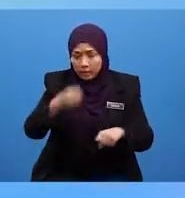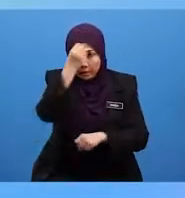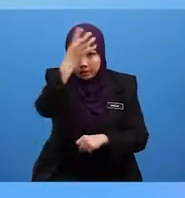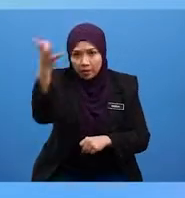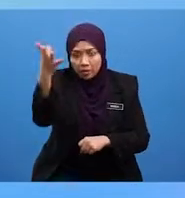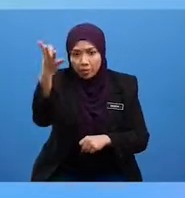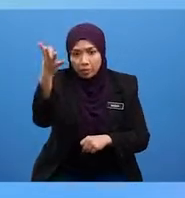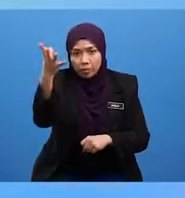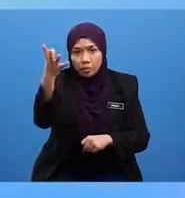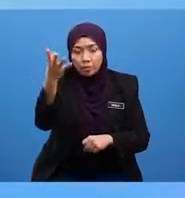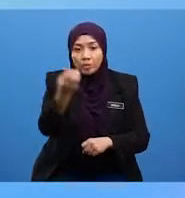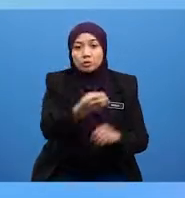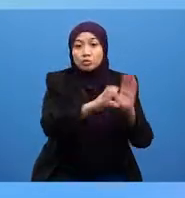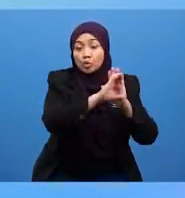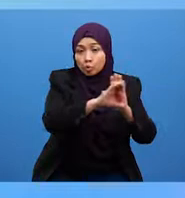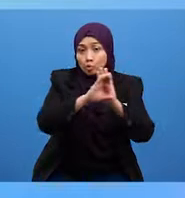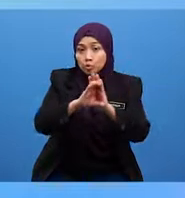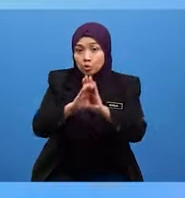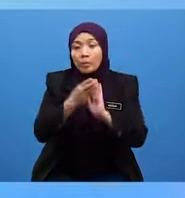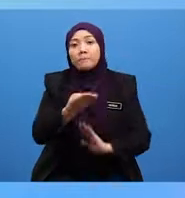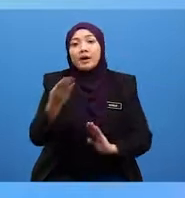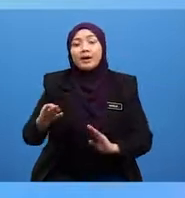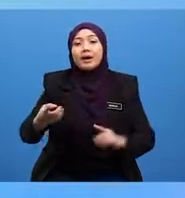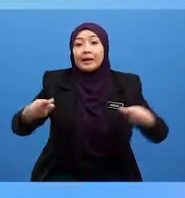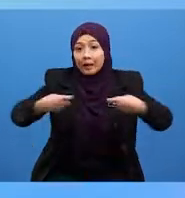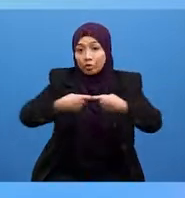menyatakan beberapa contoh barangan elektronik?